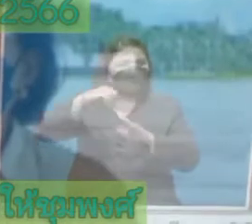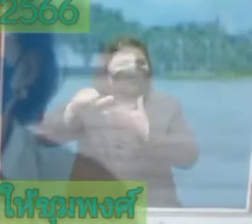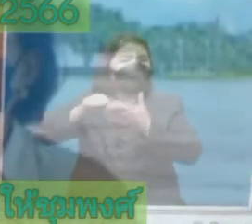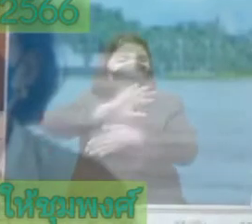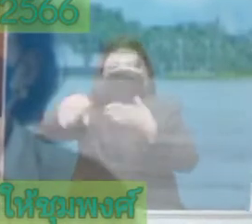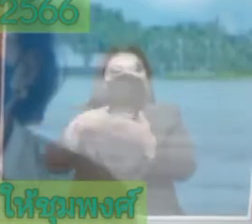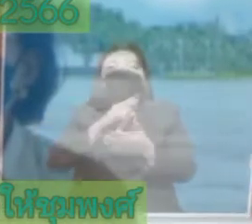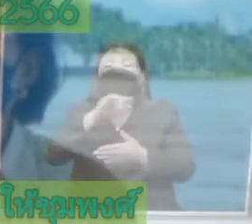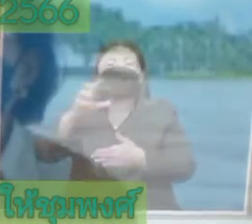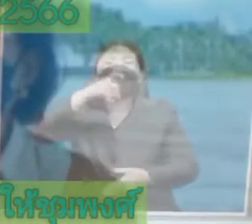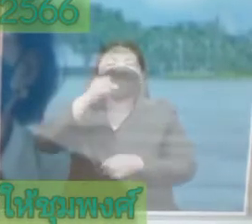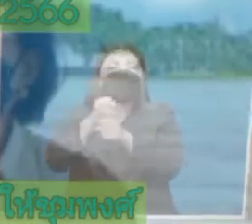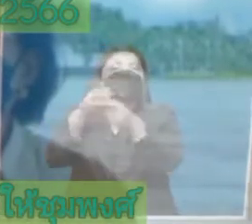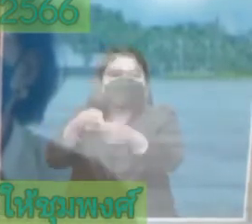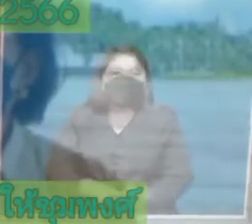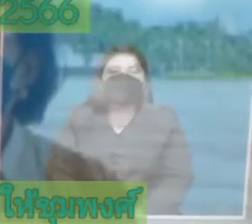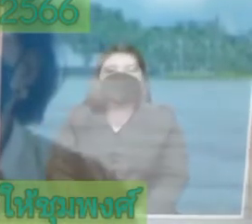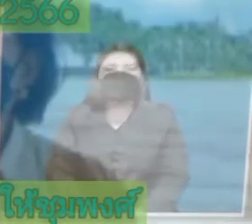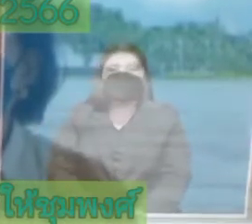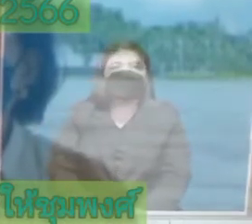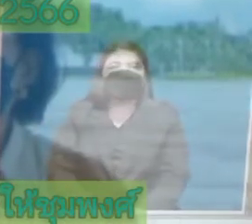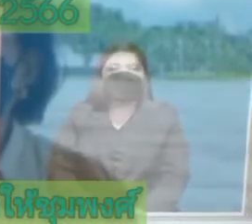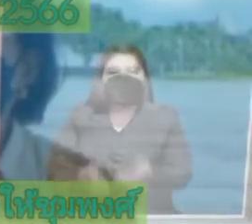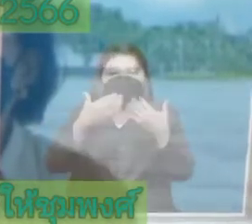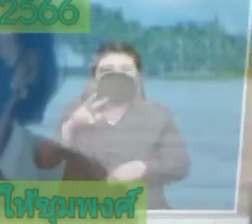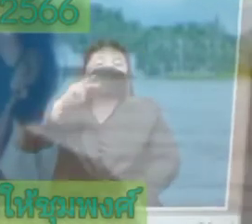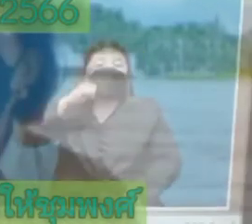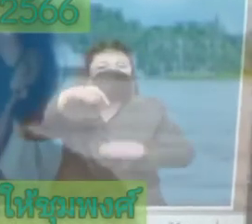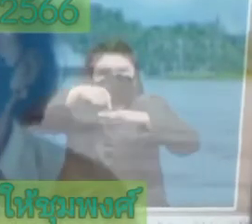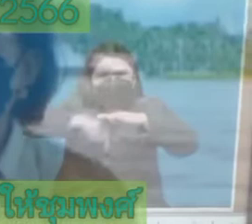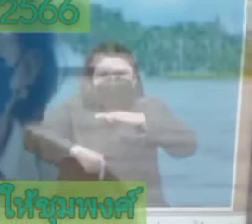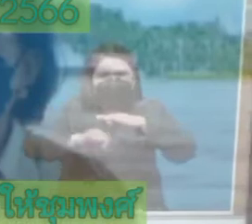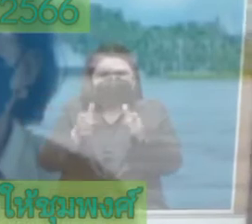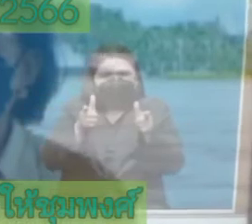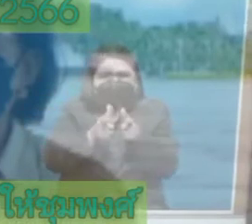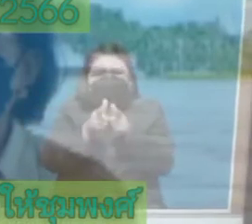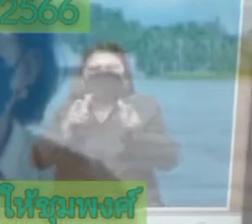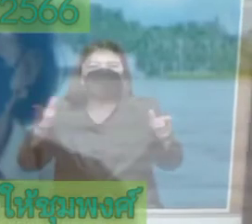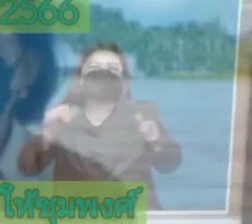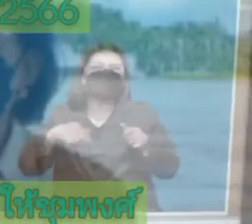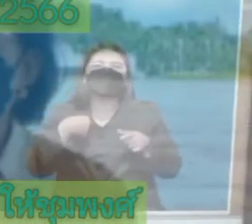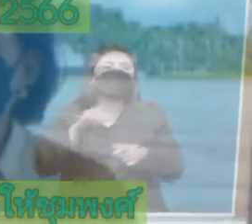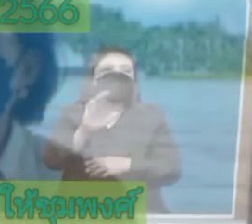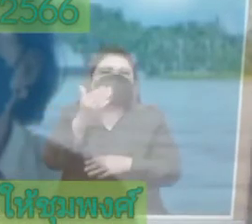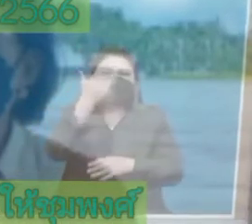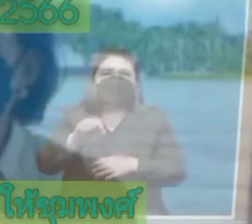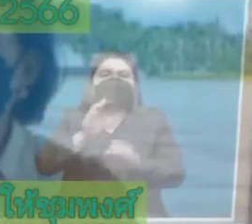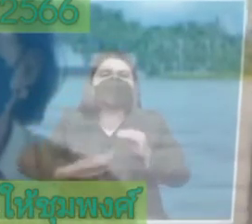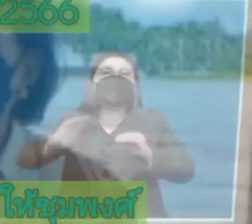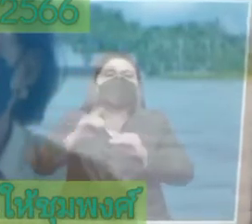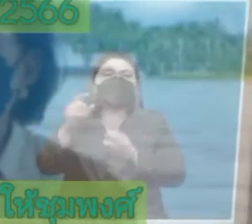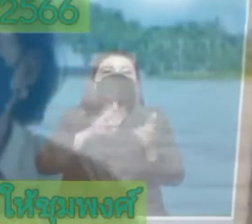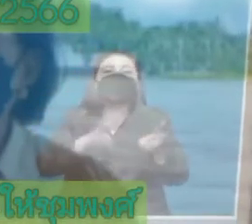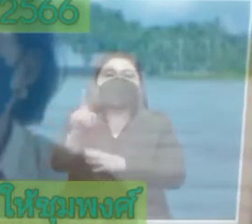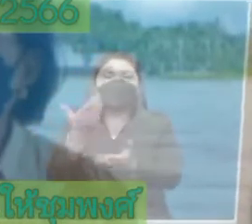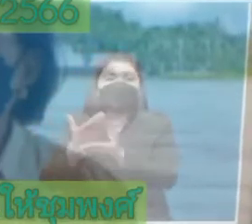ะครับท่านลองทำก็แล้วกันในเรื่องของน้ำบาดาลจะมีผู้ว่าน้ำบาดาลขนาดเล็กขนาดใหญ่มันก็มีมาเป็นทั้งสองอย่างแต่เราก็เพิ่มการลงทุน